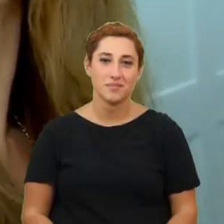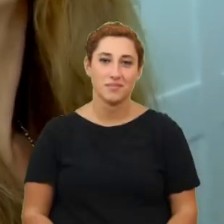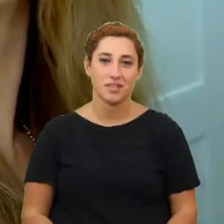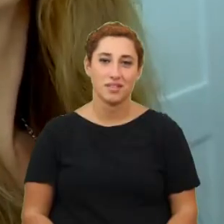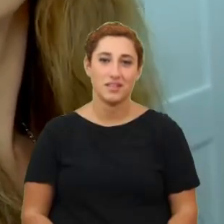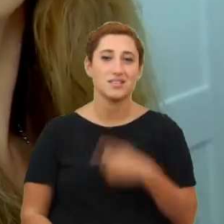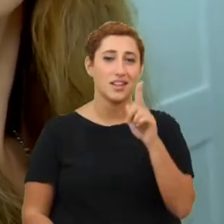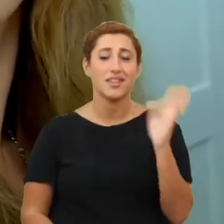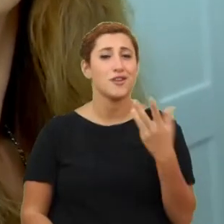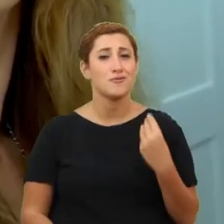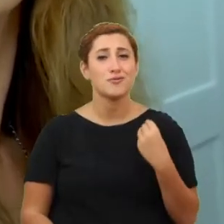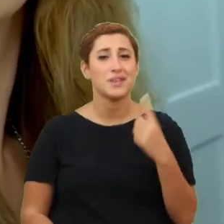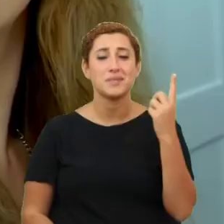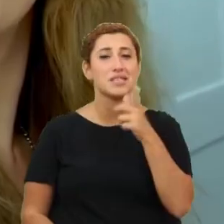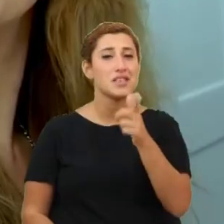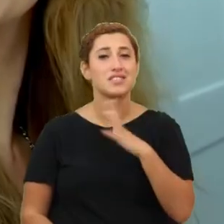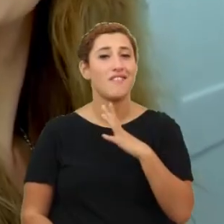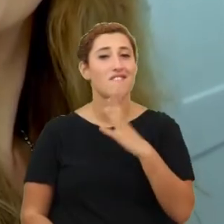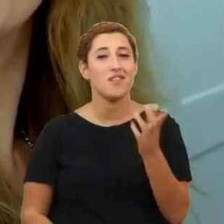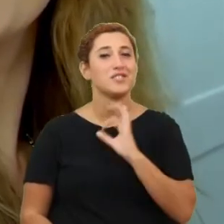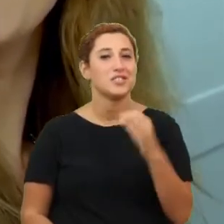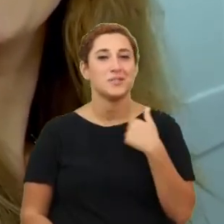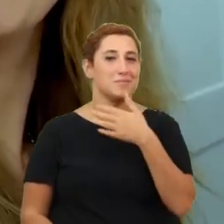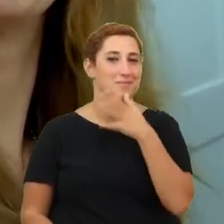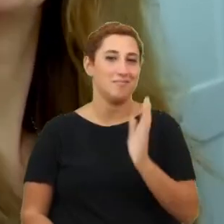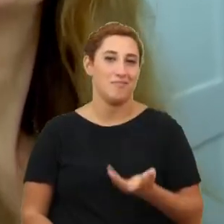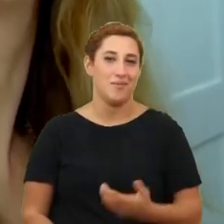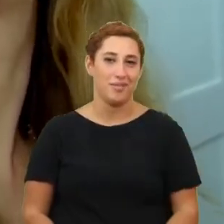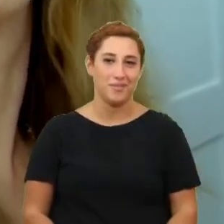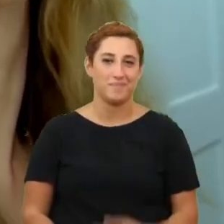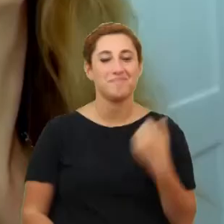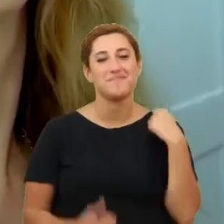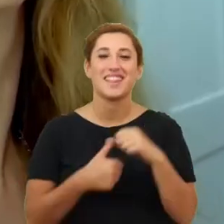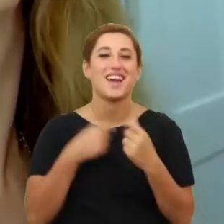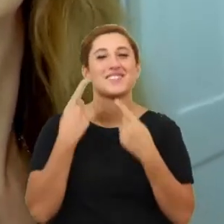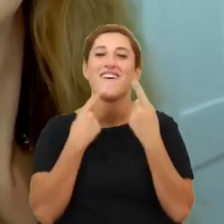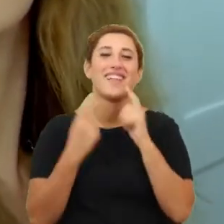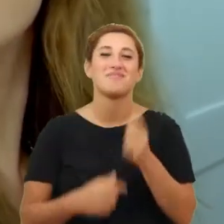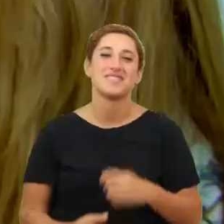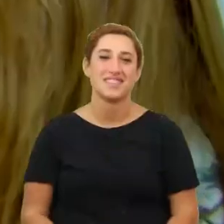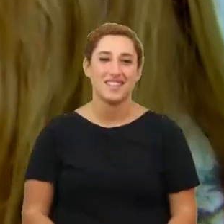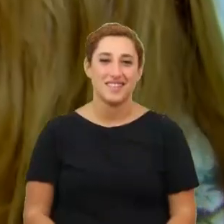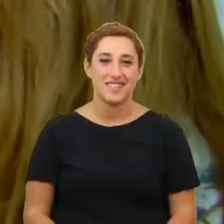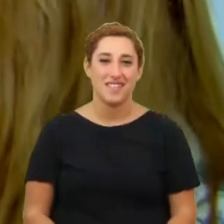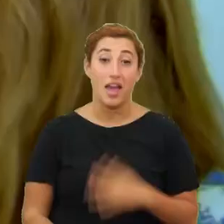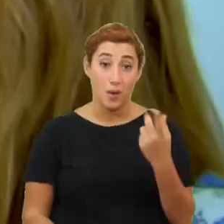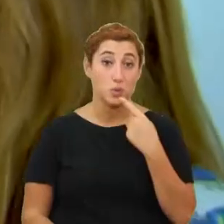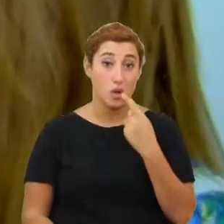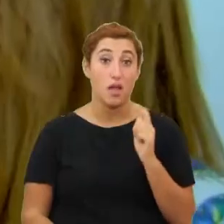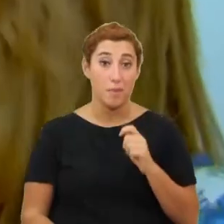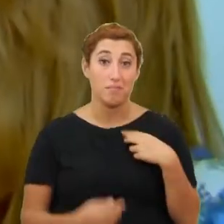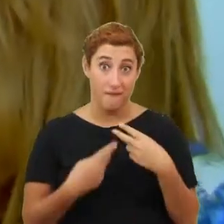Ya senin ne kadar güzel bir sesin varmış, hiç bilmiyordum. Bir daha söylesene. Eğer